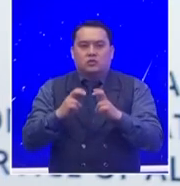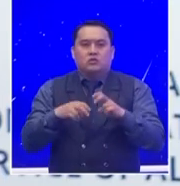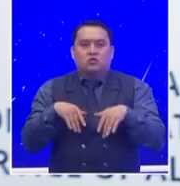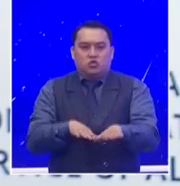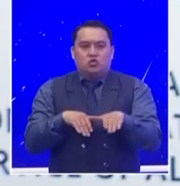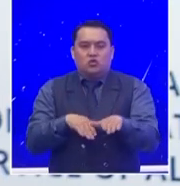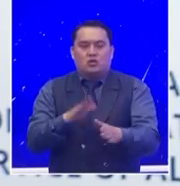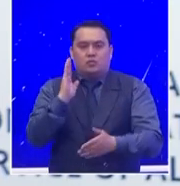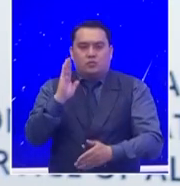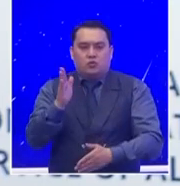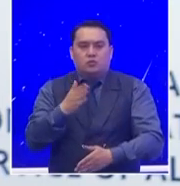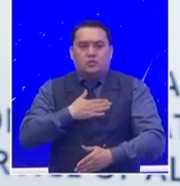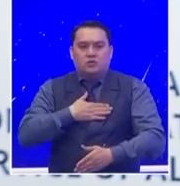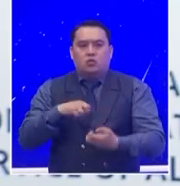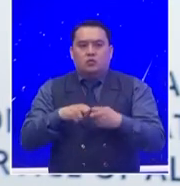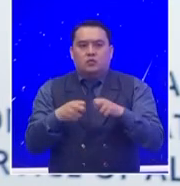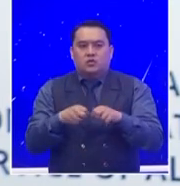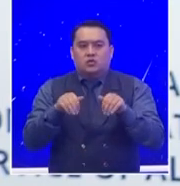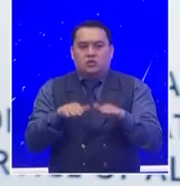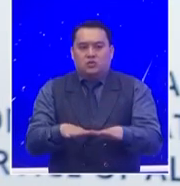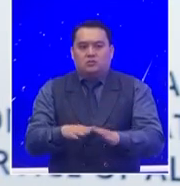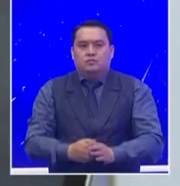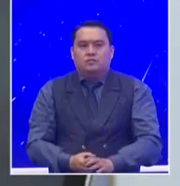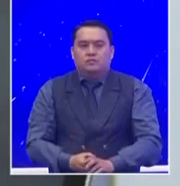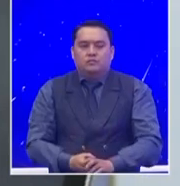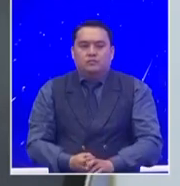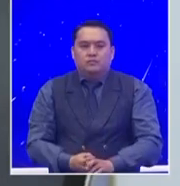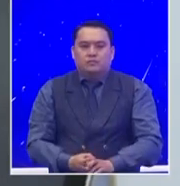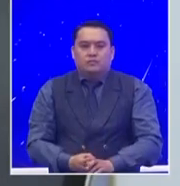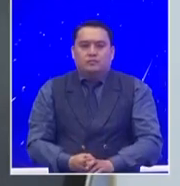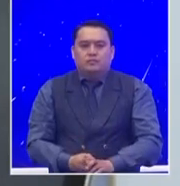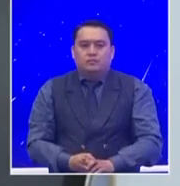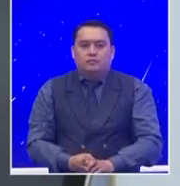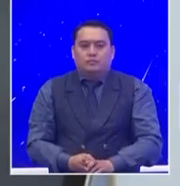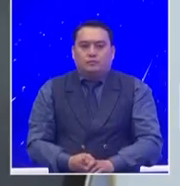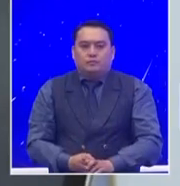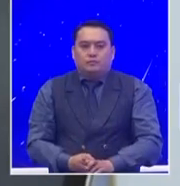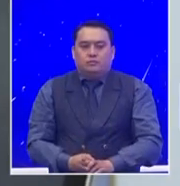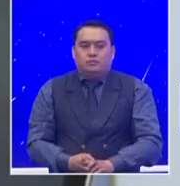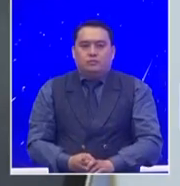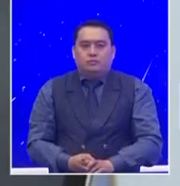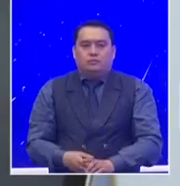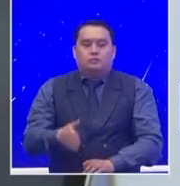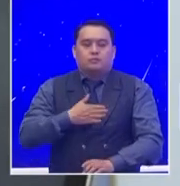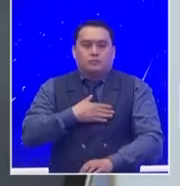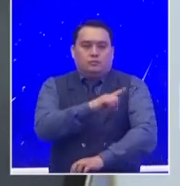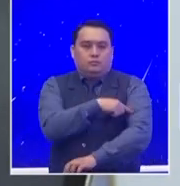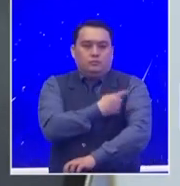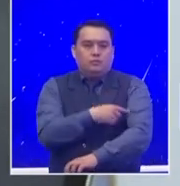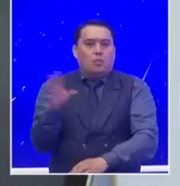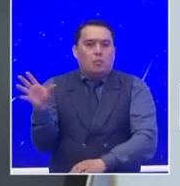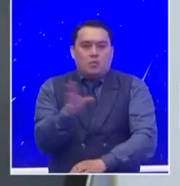болады. Жақын арада осы мәселені толықмен шешетін боламыз. Біздің медициналық мекемелерде, больницалардың